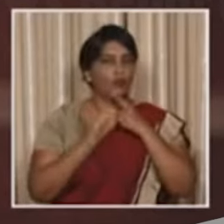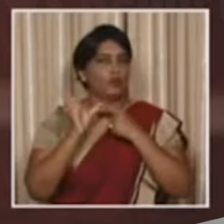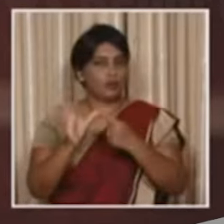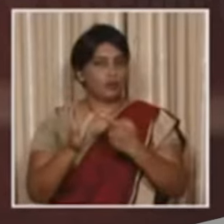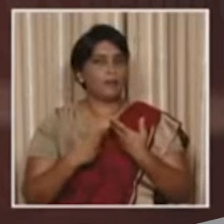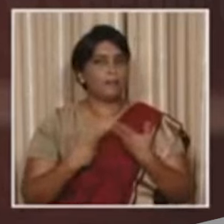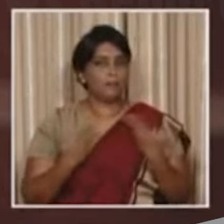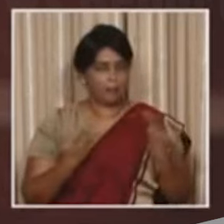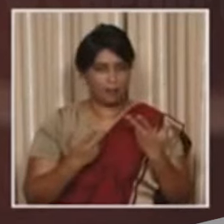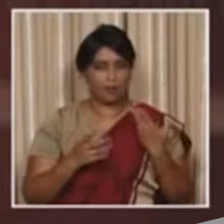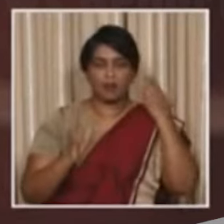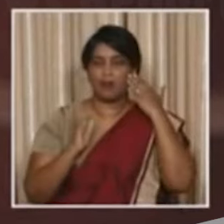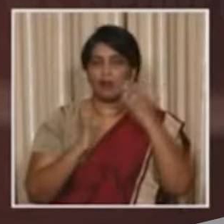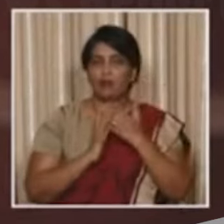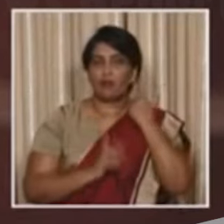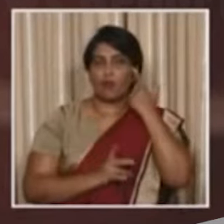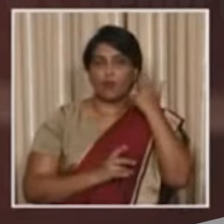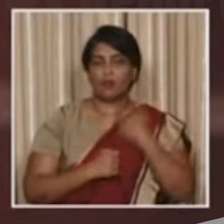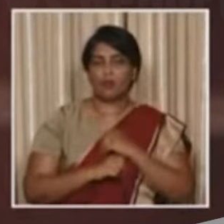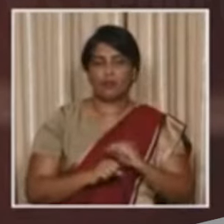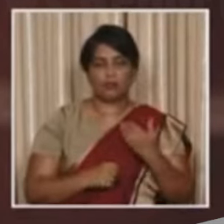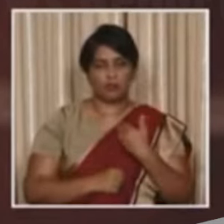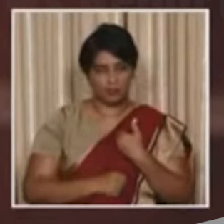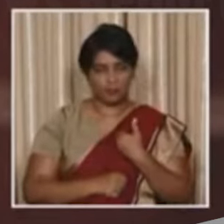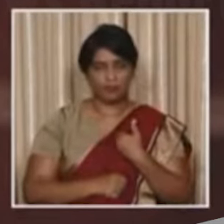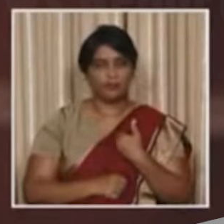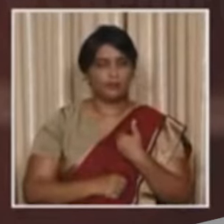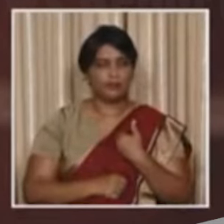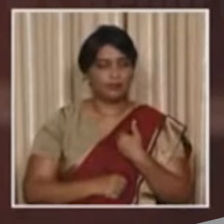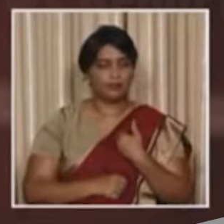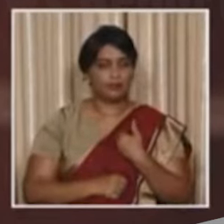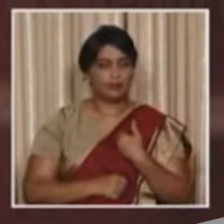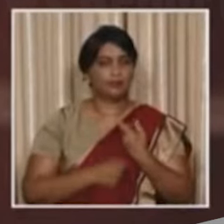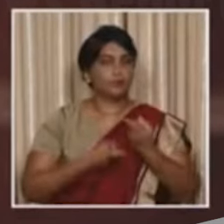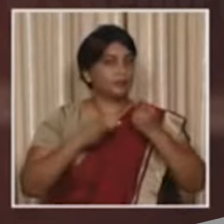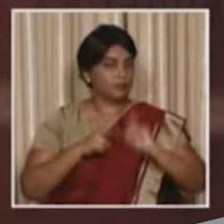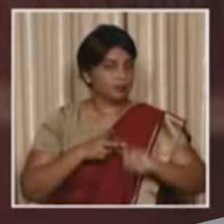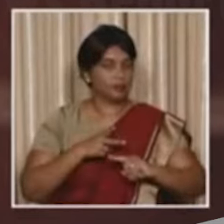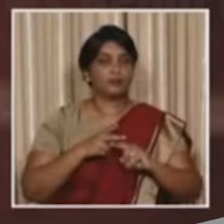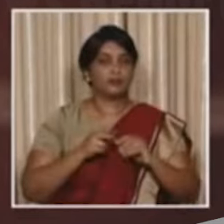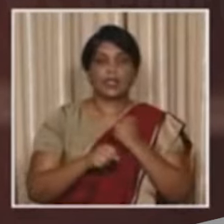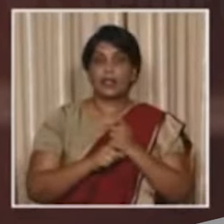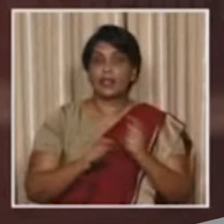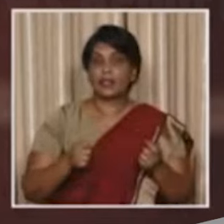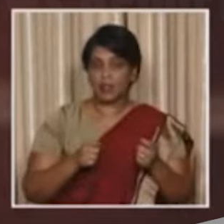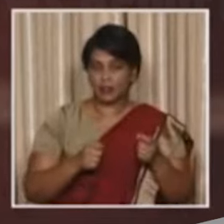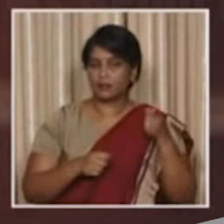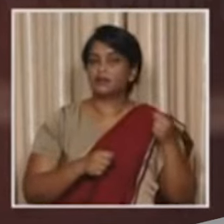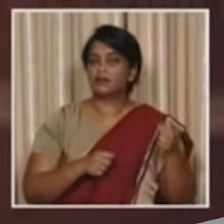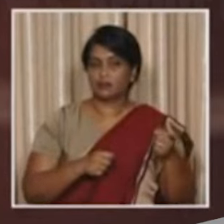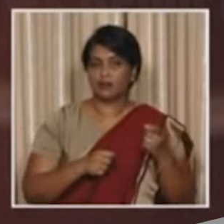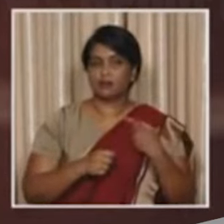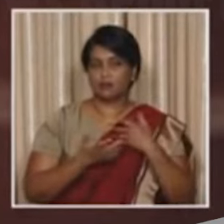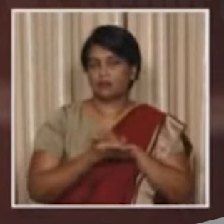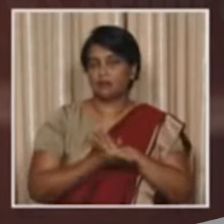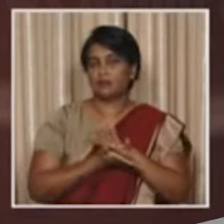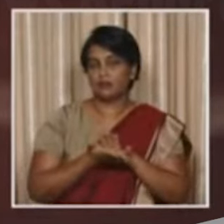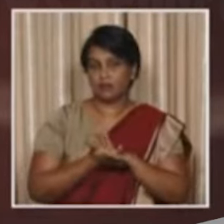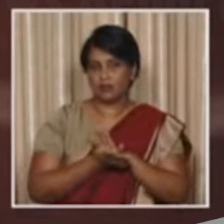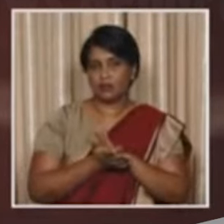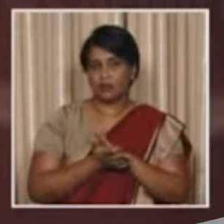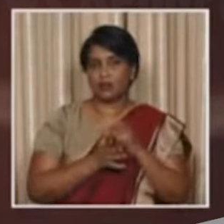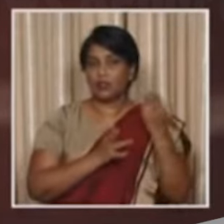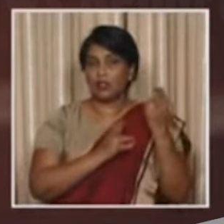ක්‍රමවේදයක් නැහැ. මට ඒ පිළිබඳ අවබෝධයක් නැහැ. අනිත් ප්‍රශ්නය මේ ගෑස් ගැන ඒක ගැනත් මම පැහැදිලි උත්තරයක්